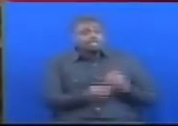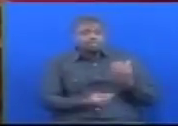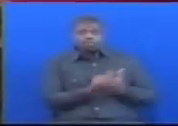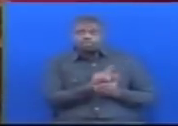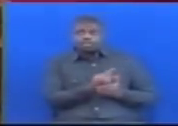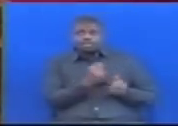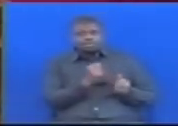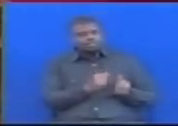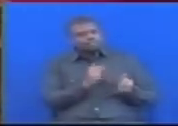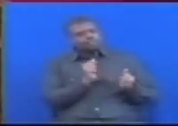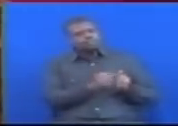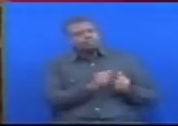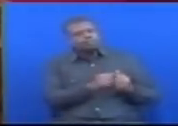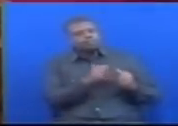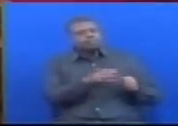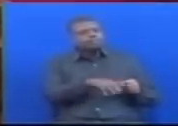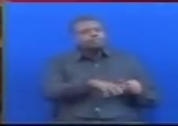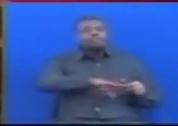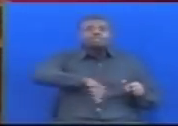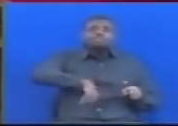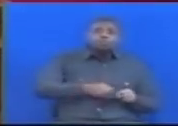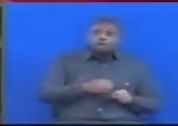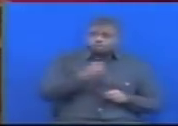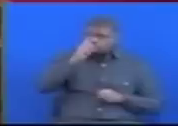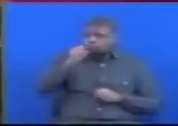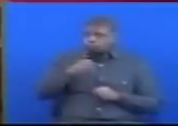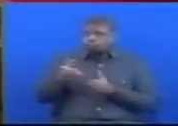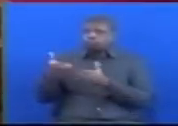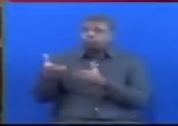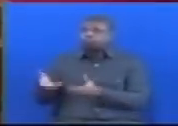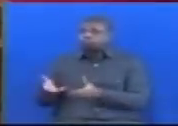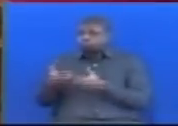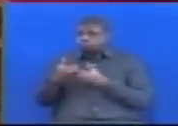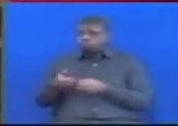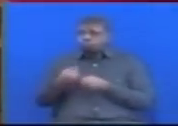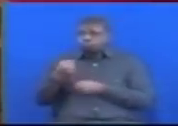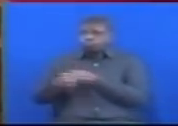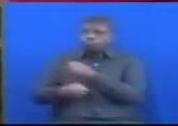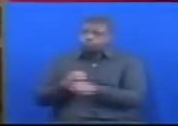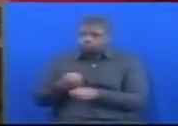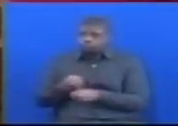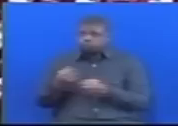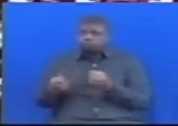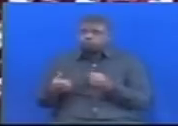kimeharibiwa, uchunguzi hufanyika na hatua huchukuliwa kwa waliohusika na upotevu huo.